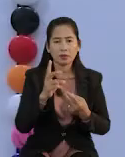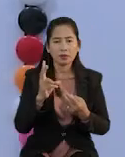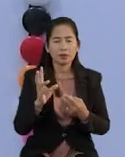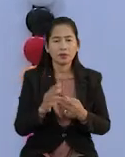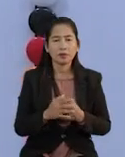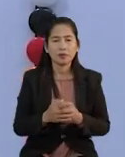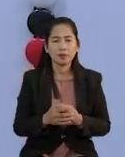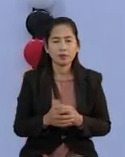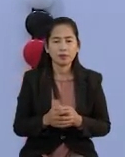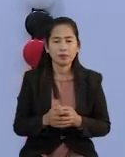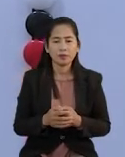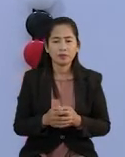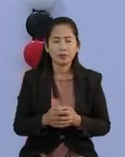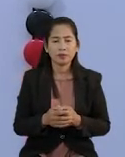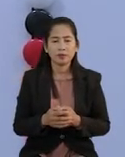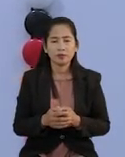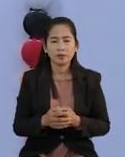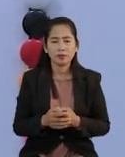kêu